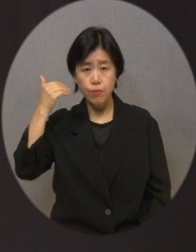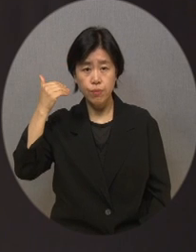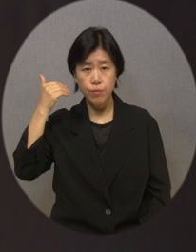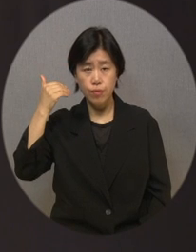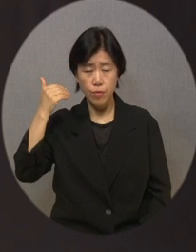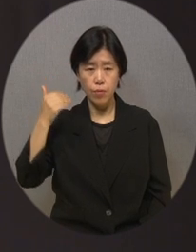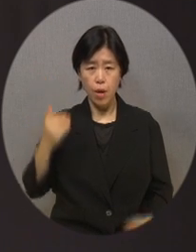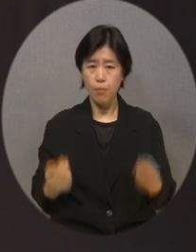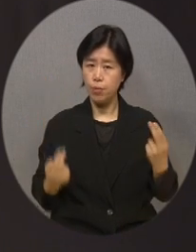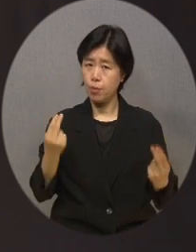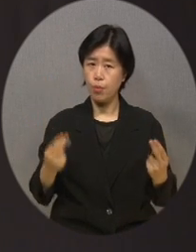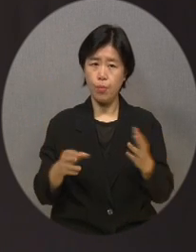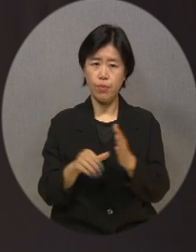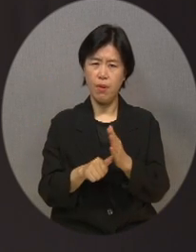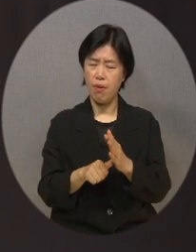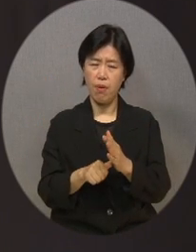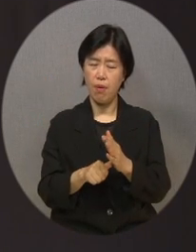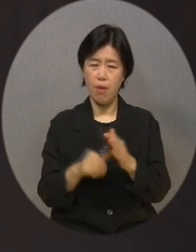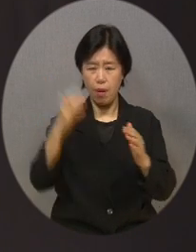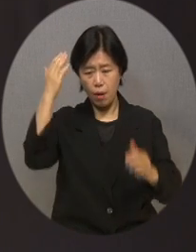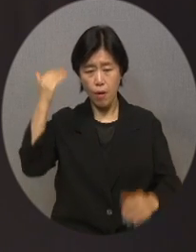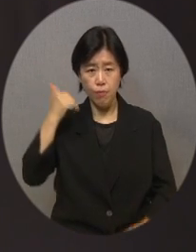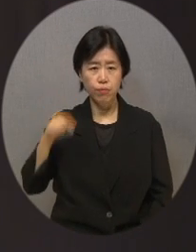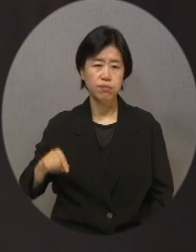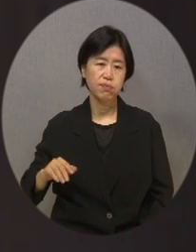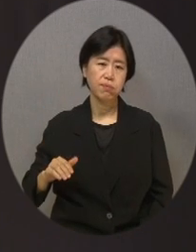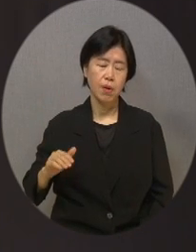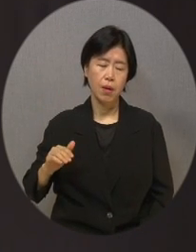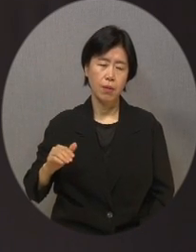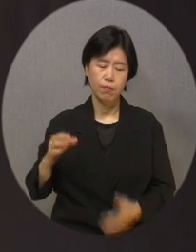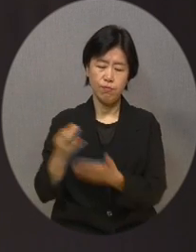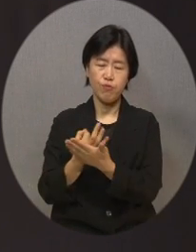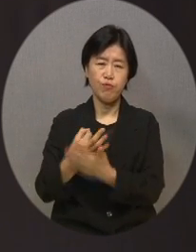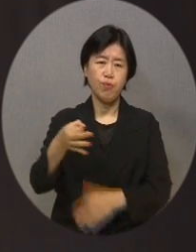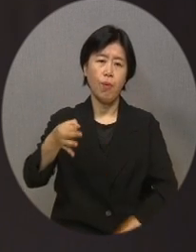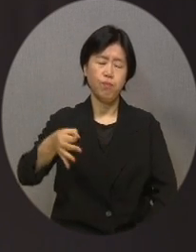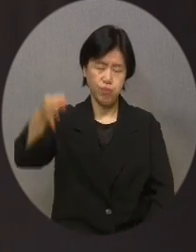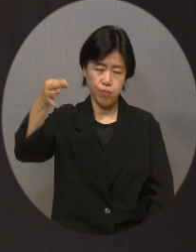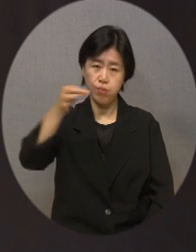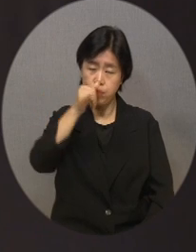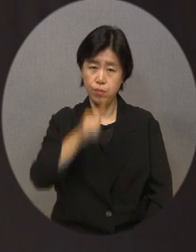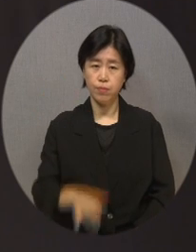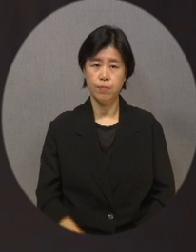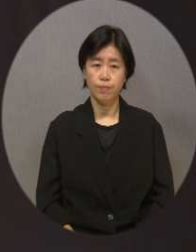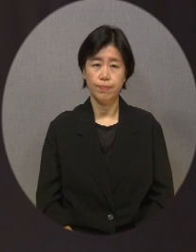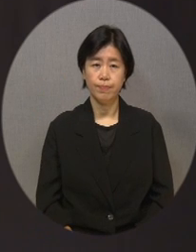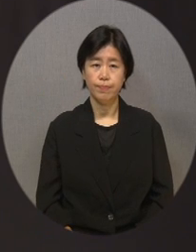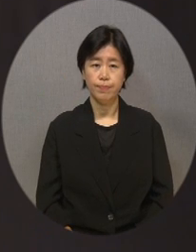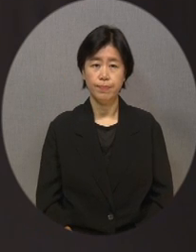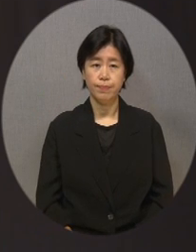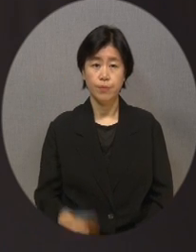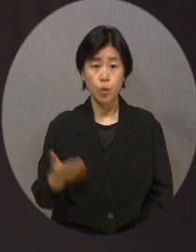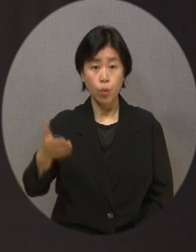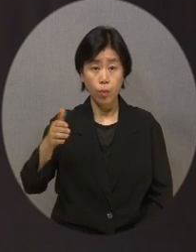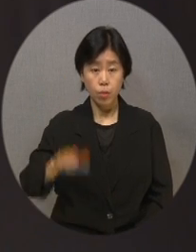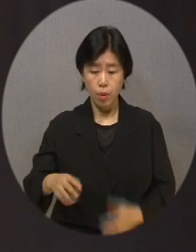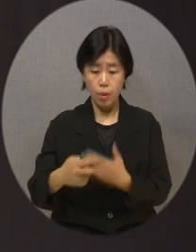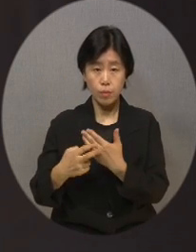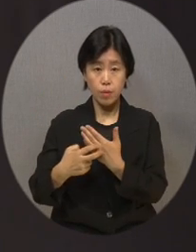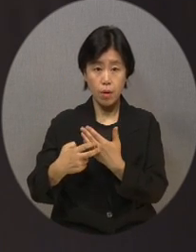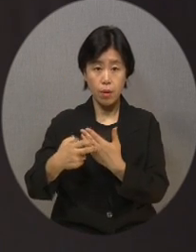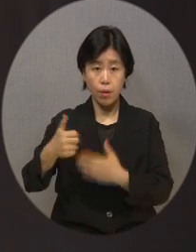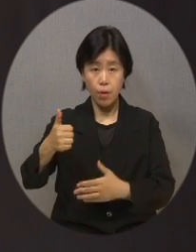넘습니다. 그렇게 놓고 친다면 한국의 의사분들이 갖는 수입료는 거의 세계 최고급 수준이다. 그런데 의사 수를